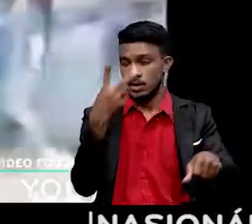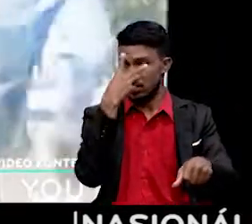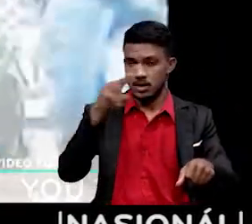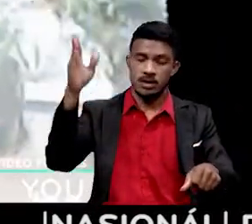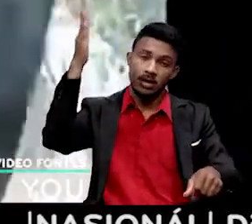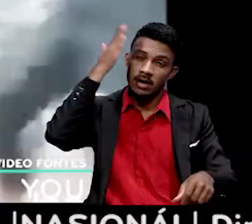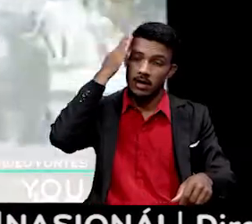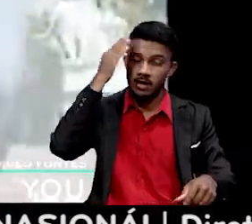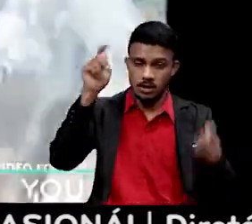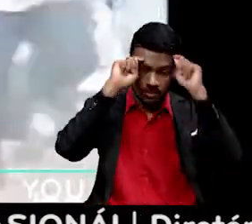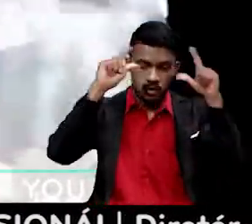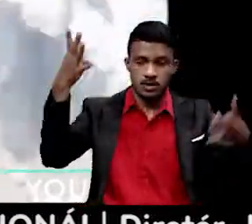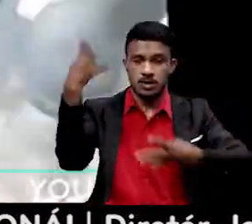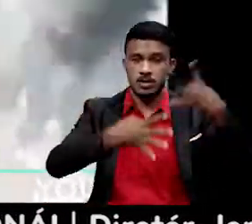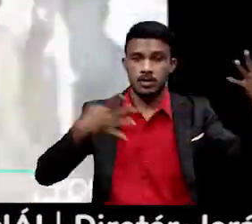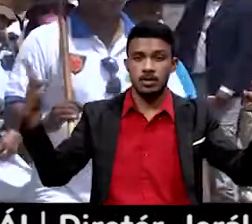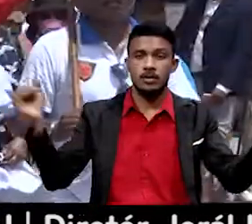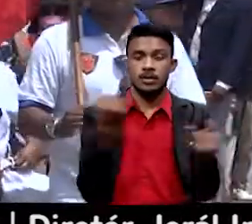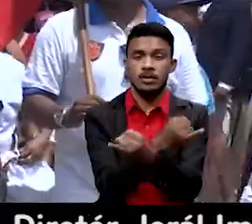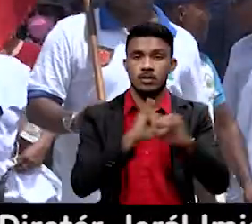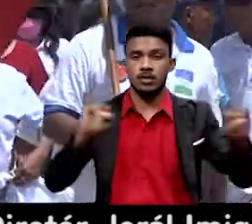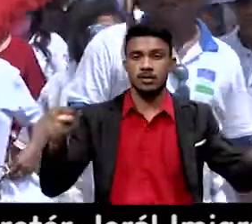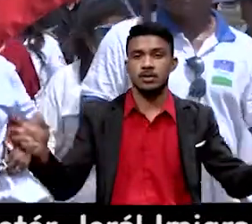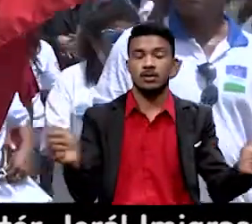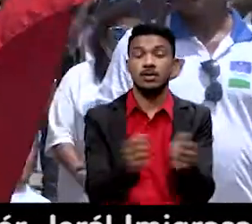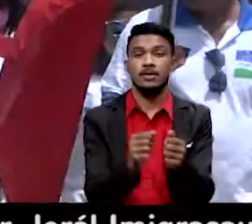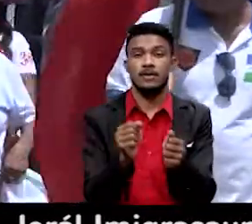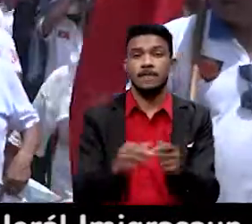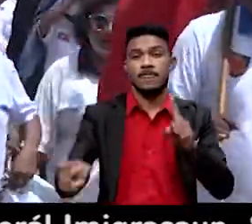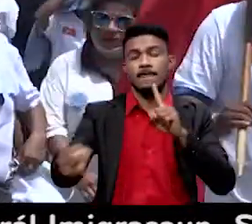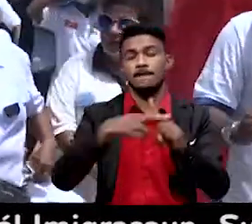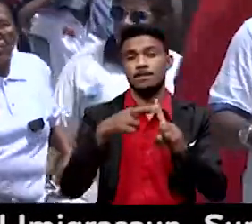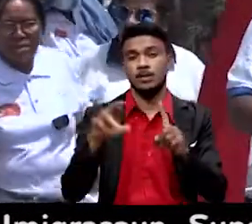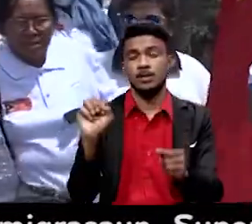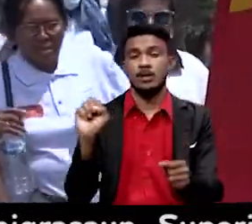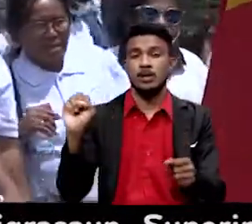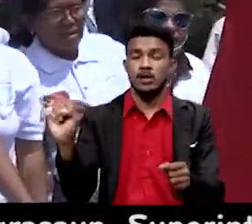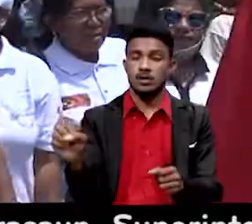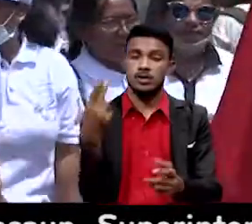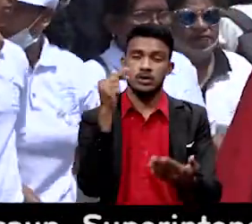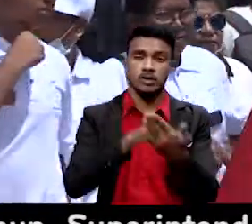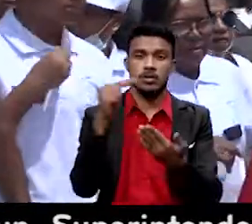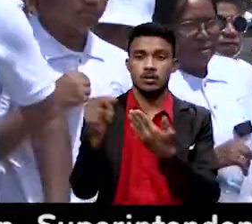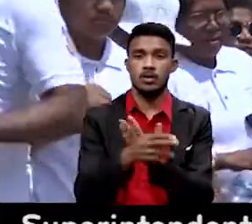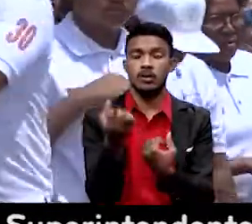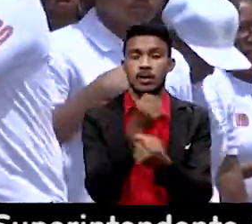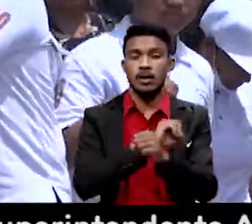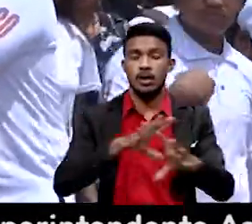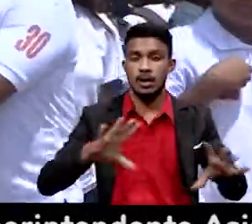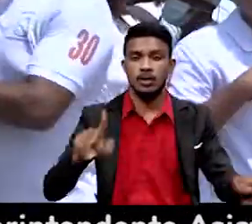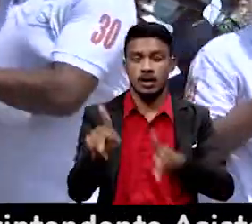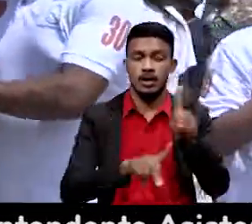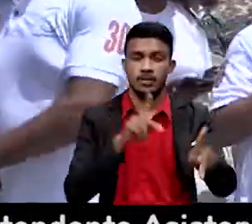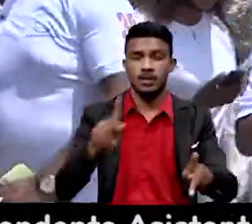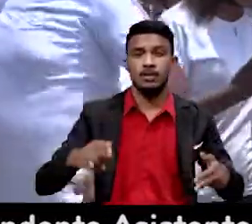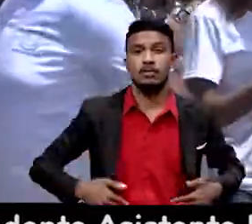fundo ba okun rasikan. O massacre 12 de novembro nebe halakon Timor-Wan rihun ne vida nebe saran